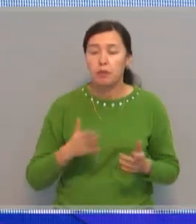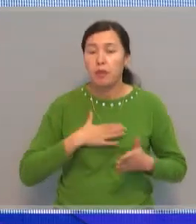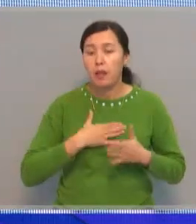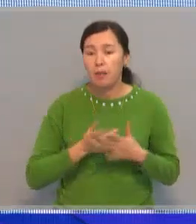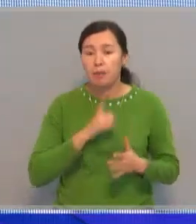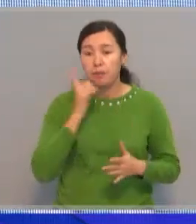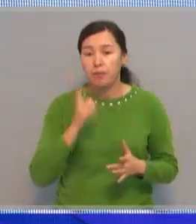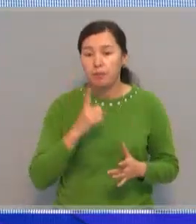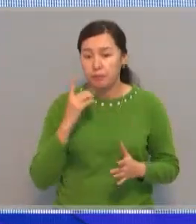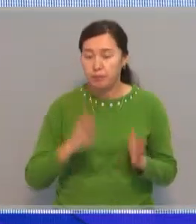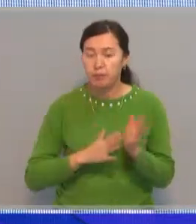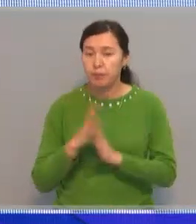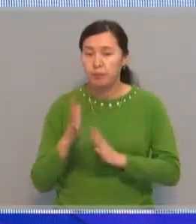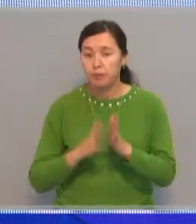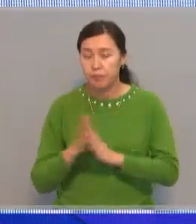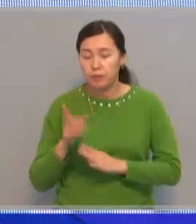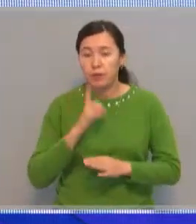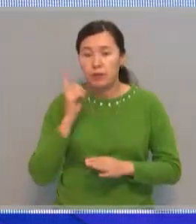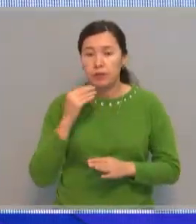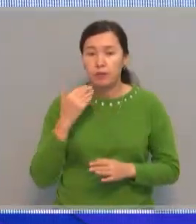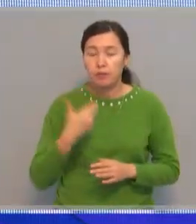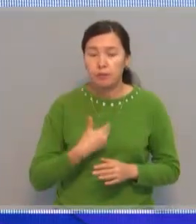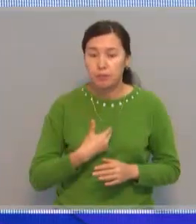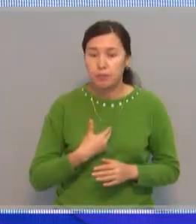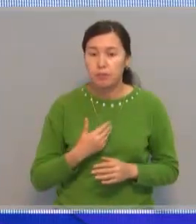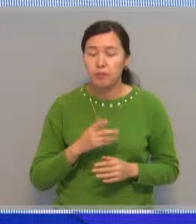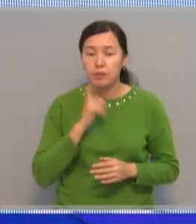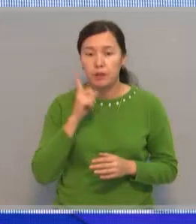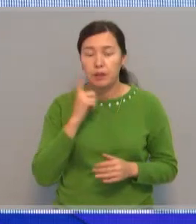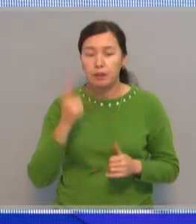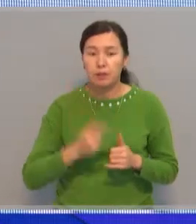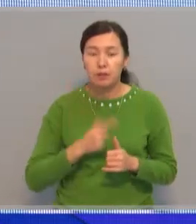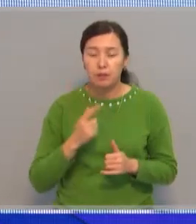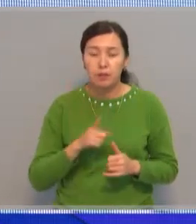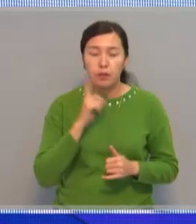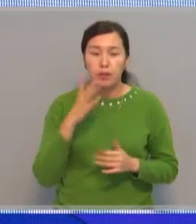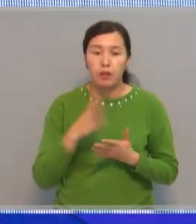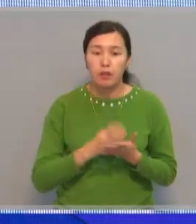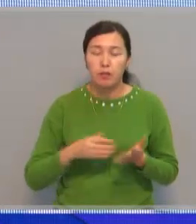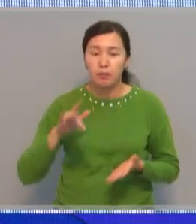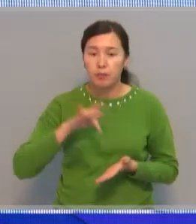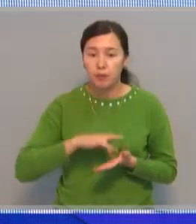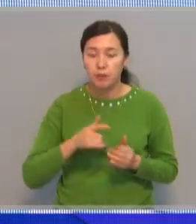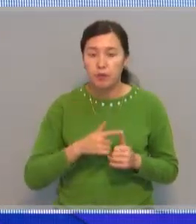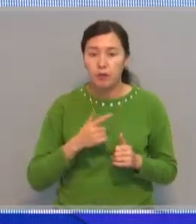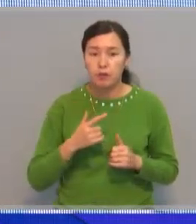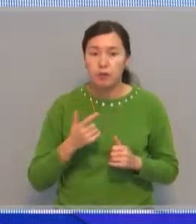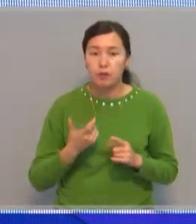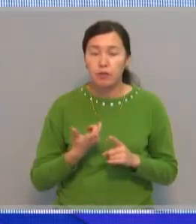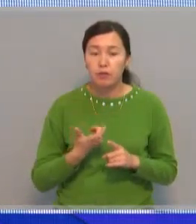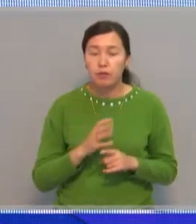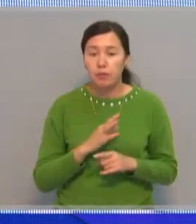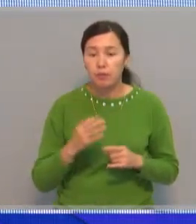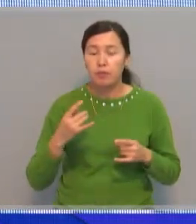келе жатқан, өсіп келе жатқан жасқа біз жастардың атынан, жастар ресурстық орталығының атынан мүмкін осындай